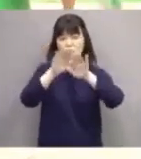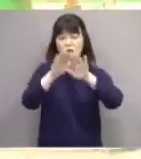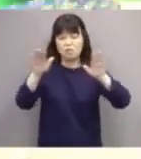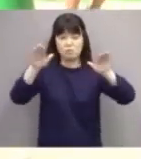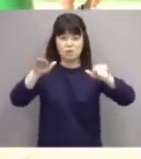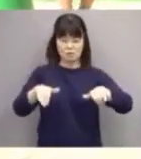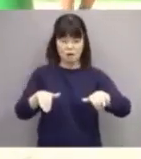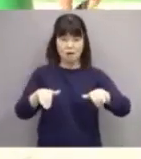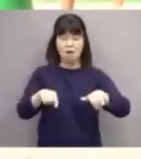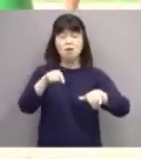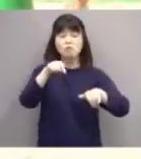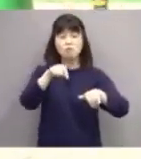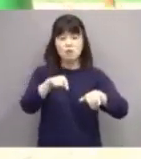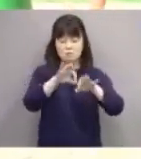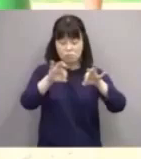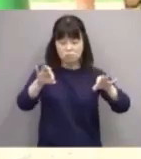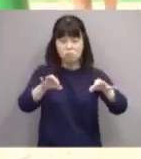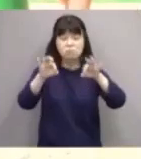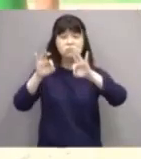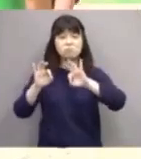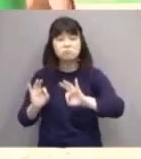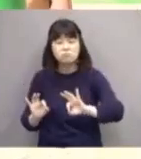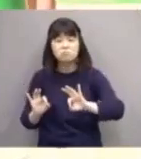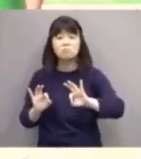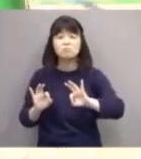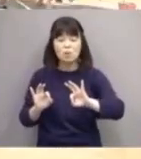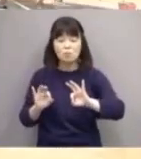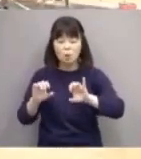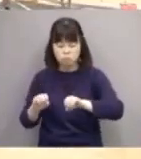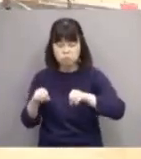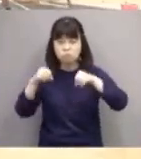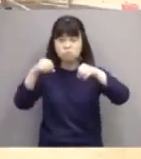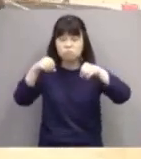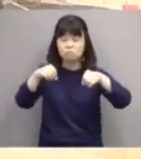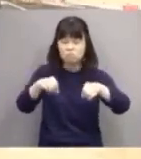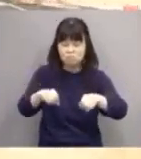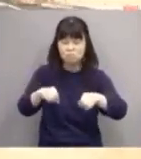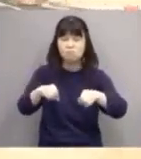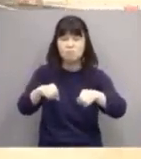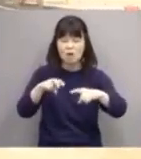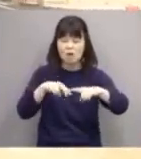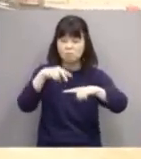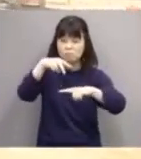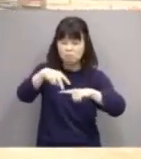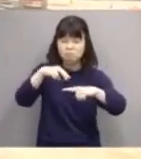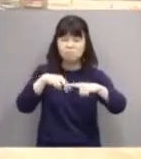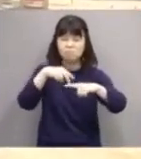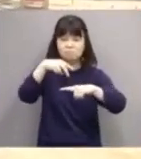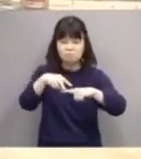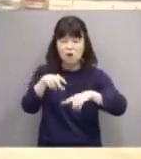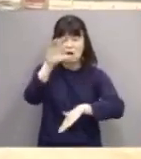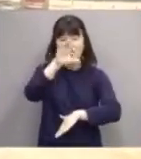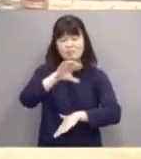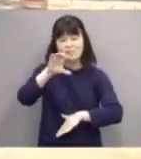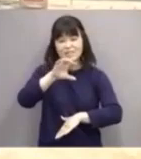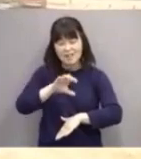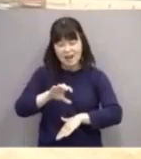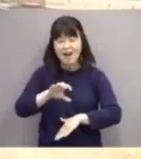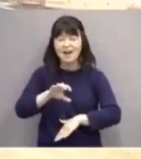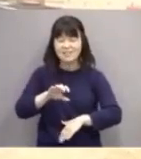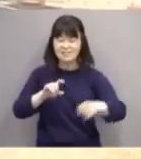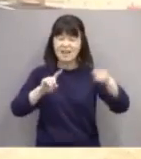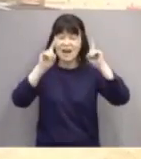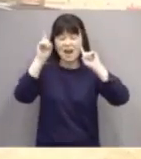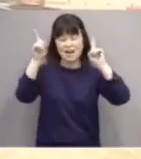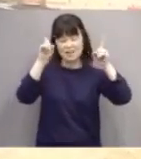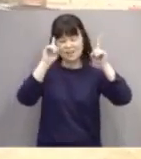でそのジャンプしてたところで、落ちるし、そのひまわりの茎が、 それでもそれが変えてよか